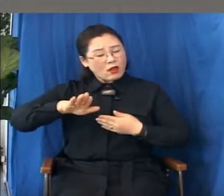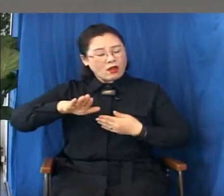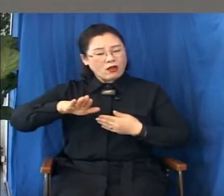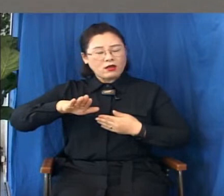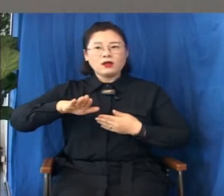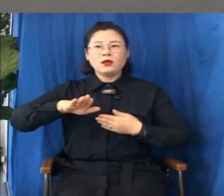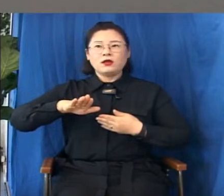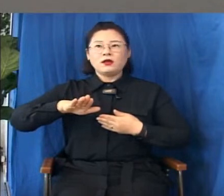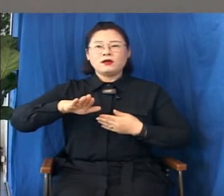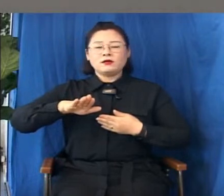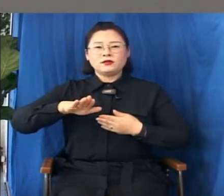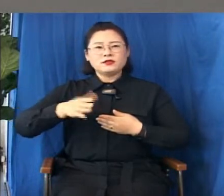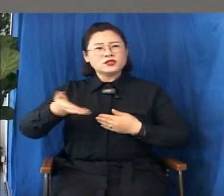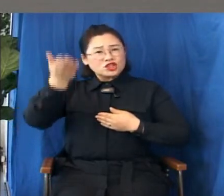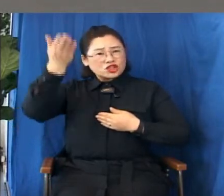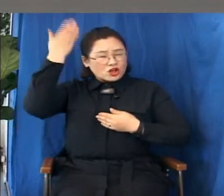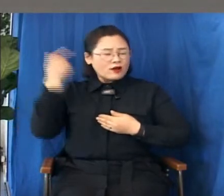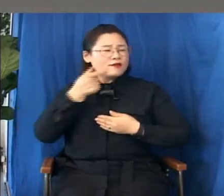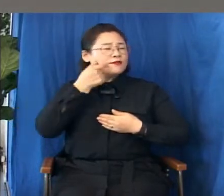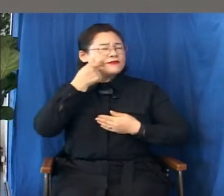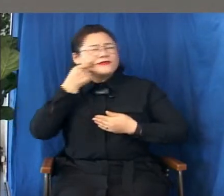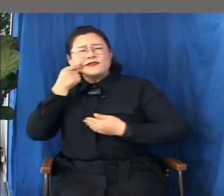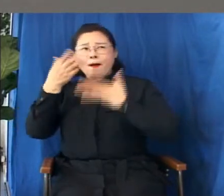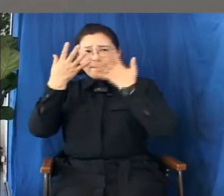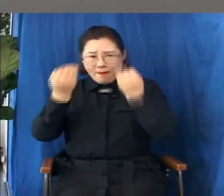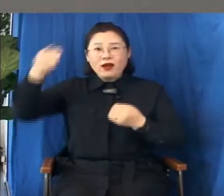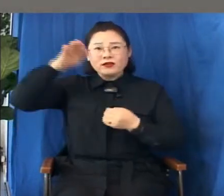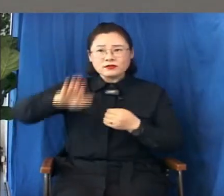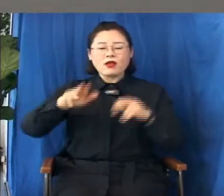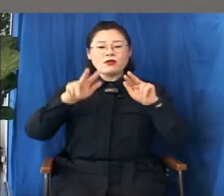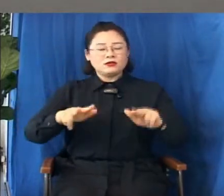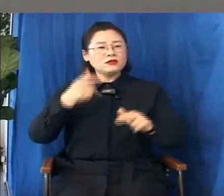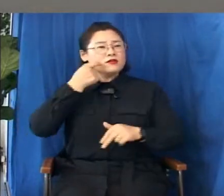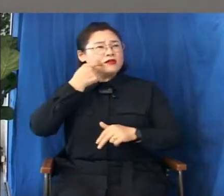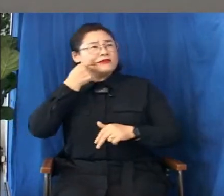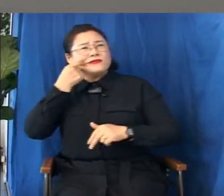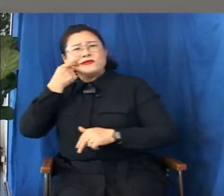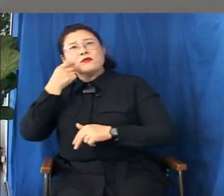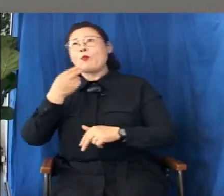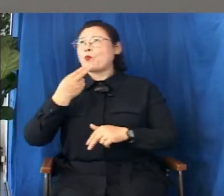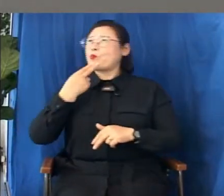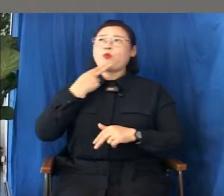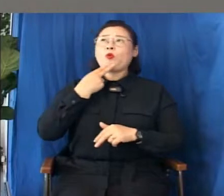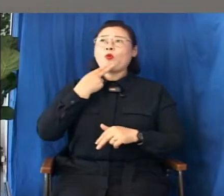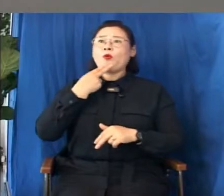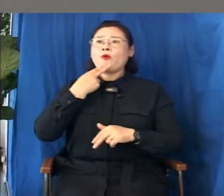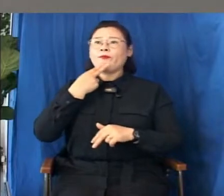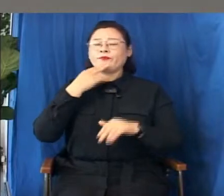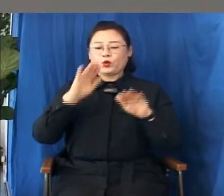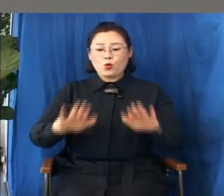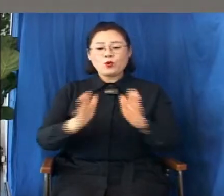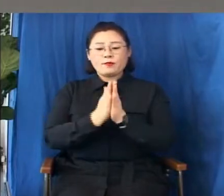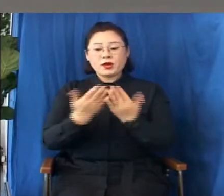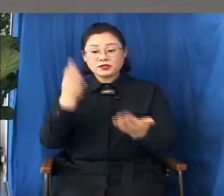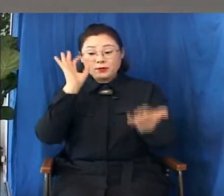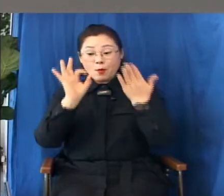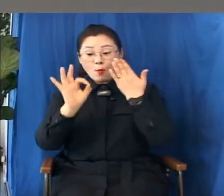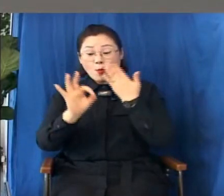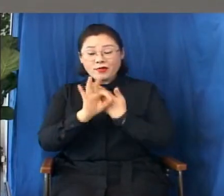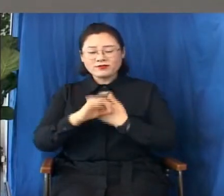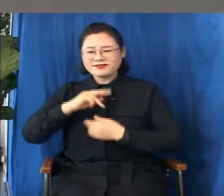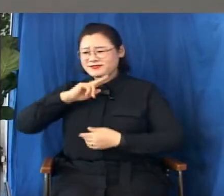세상으로 치면은 인기가 많았던 사람들이 인기가 다른 곳으로 옮겨가기 시작한 거야. 오늘 본문에 보니까